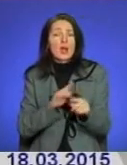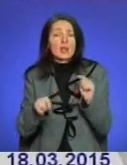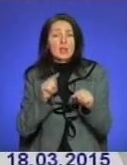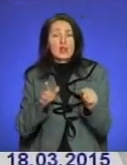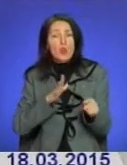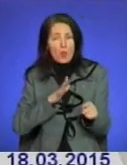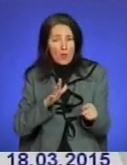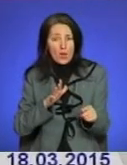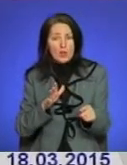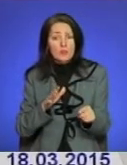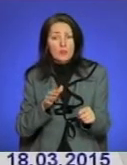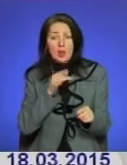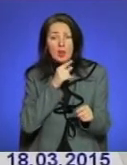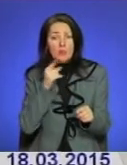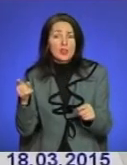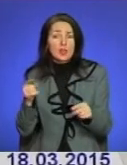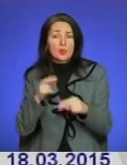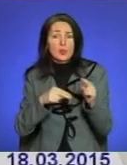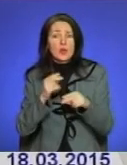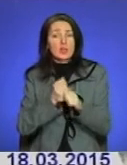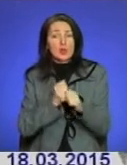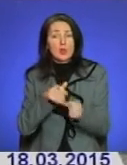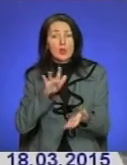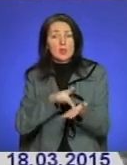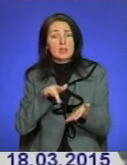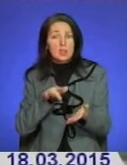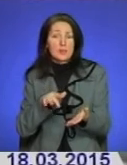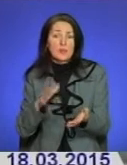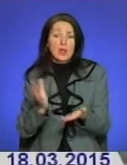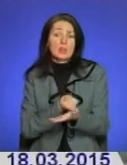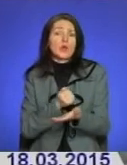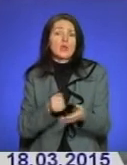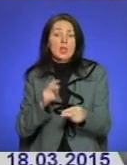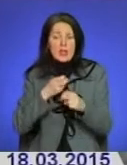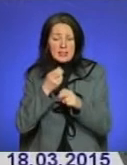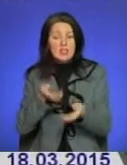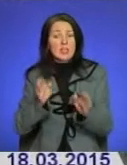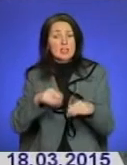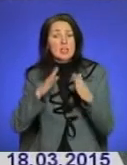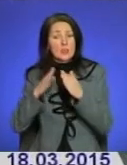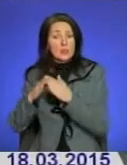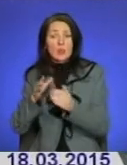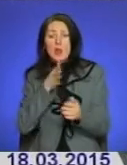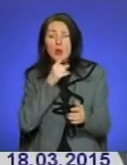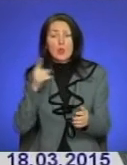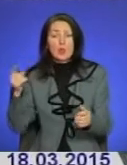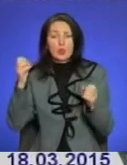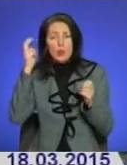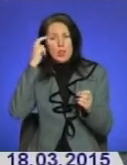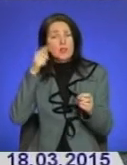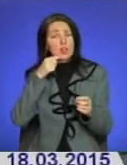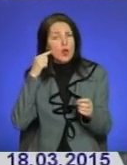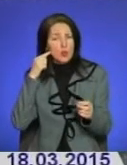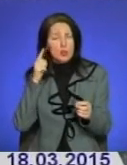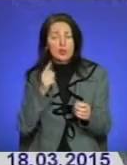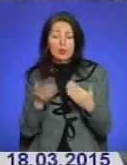будівельних робіт у центрі міста знаходять кістки і залишки будівель періоду Київської Русі. Що стосується цих останків, археологи їх